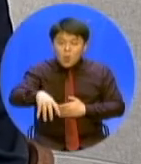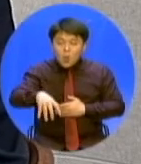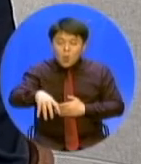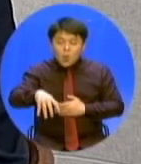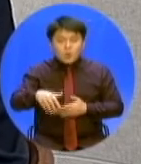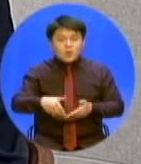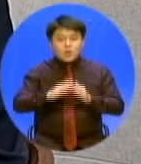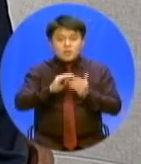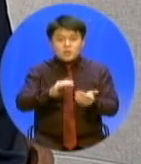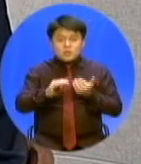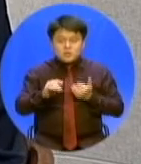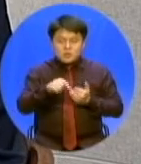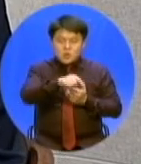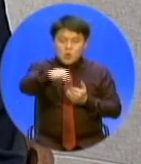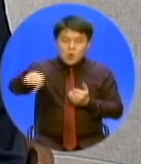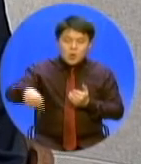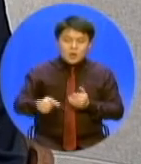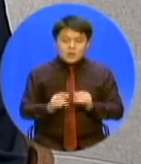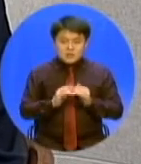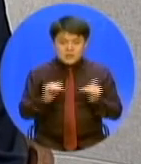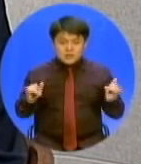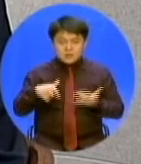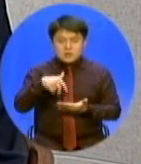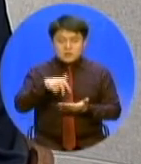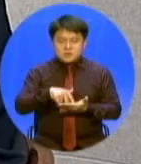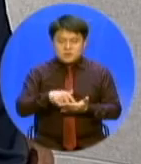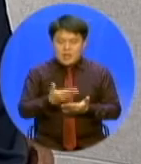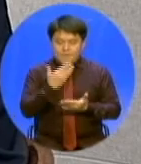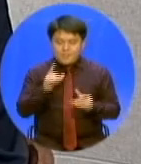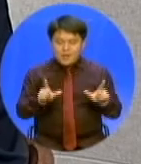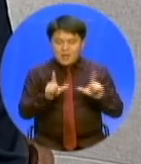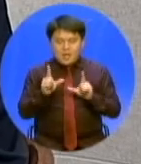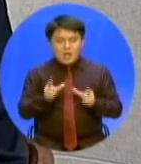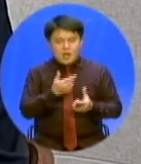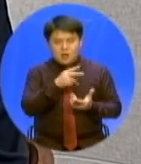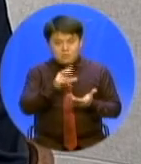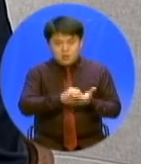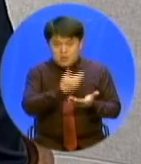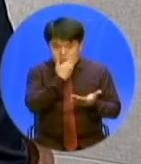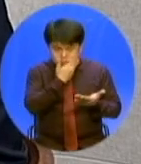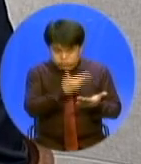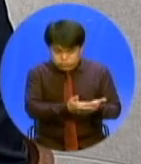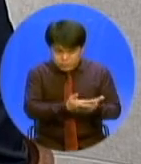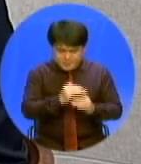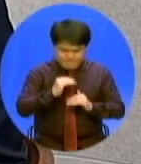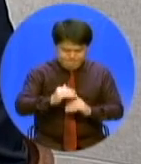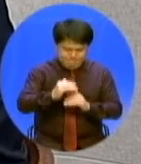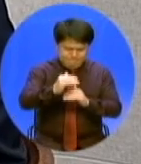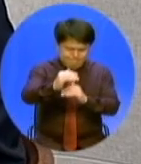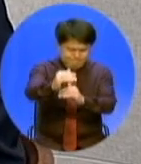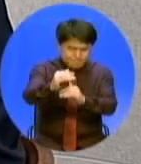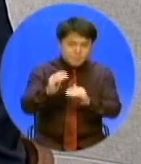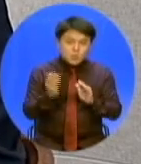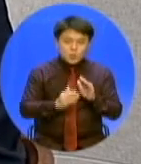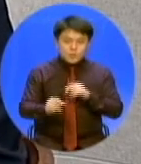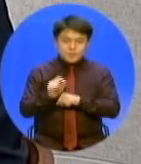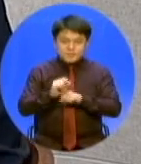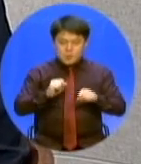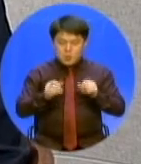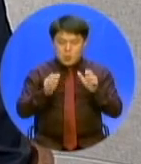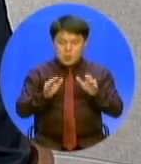문제로 이렇게 아주 중요한 문제였습니다. 그렇죠. 그런 진행 네. 과정을 저희들이 공직생활을 하면서 또 네. 지역에